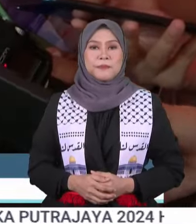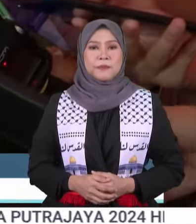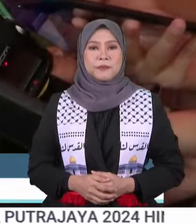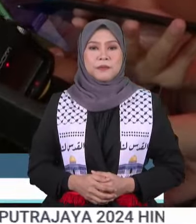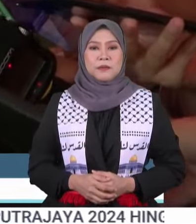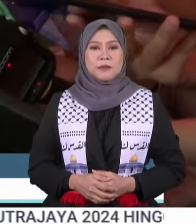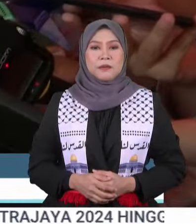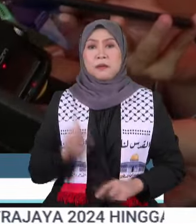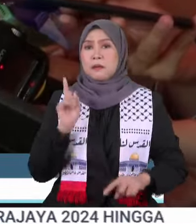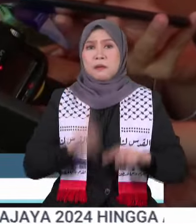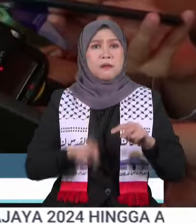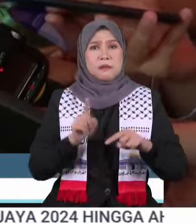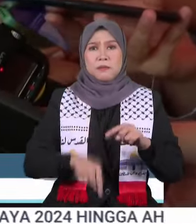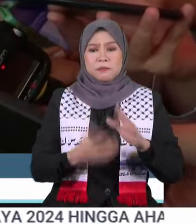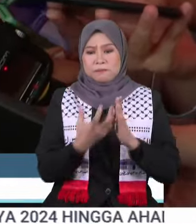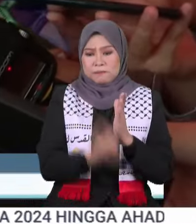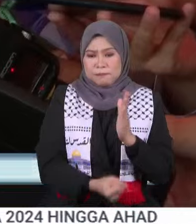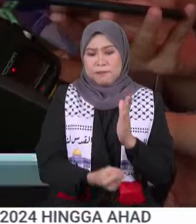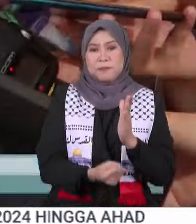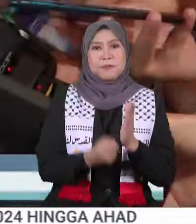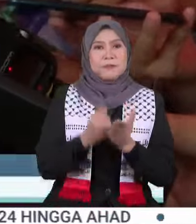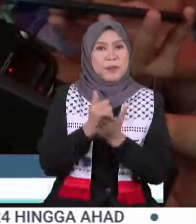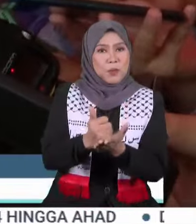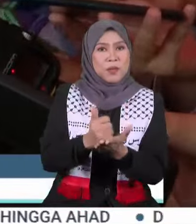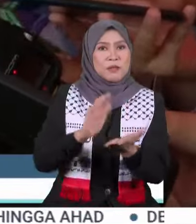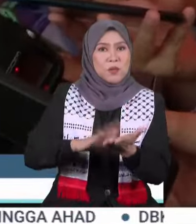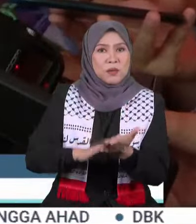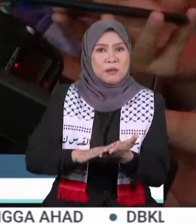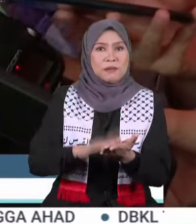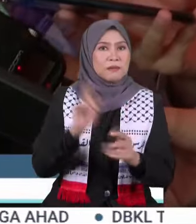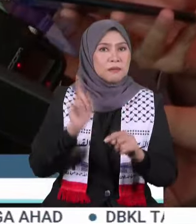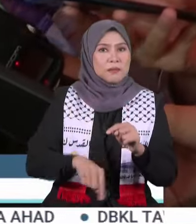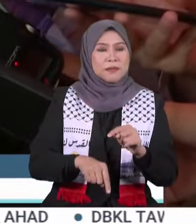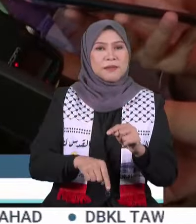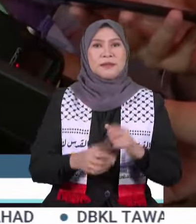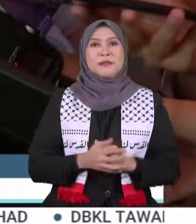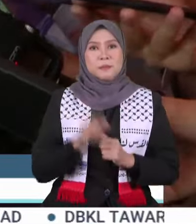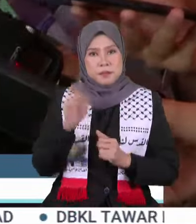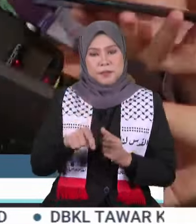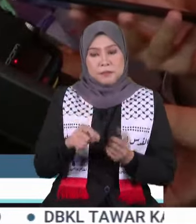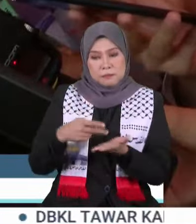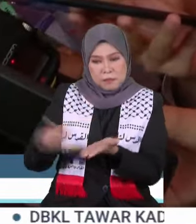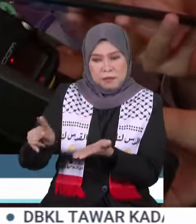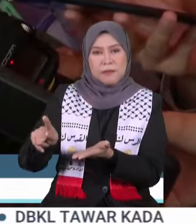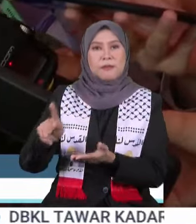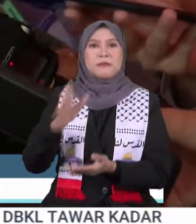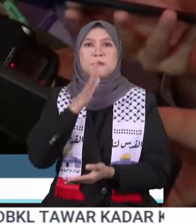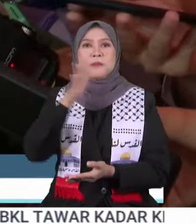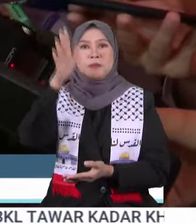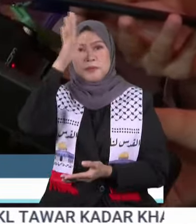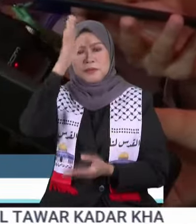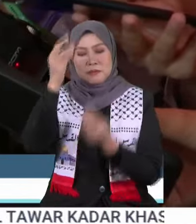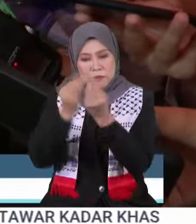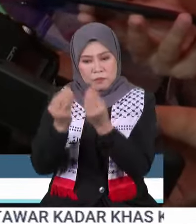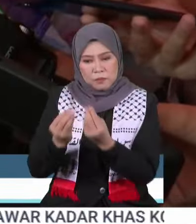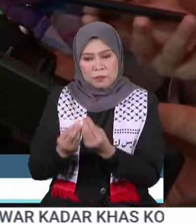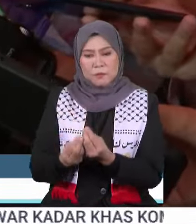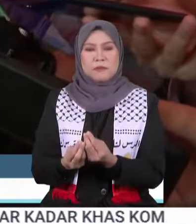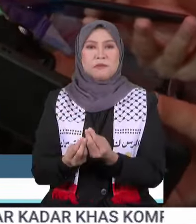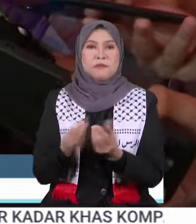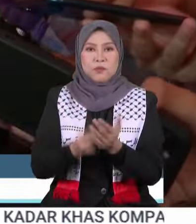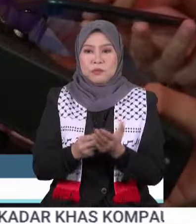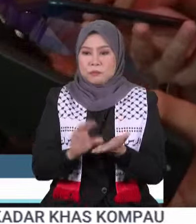Tidak boleh dipotong bantuan awal persekolahan ini. Ia mestilah sampai ke tangan ibu bapa jumlah yang diberikan oleh kerajaan madani